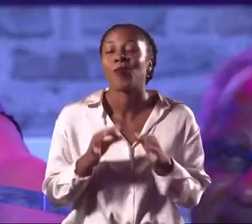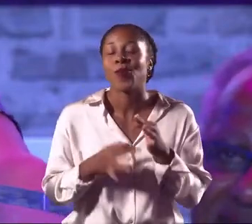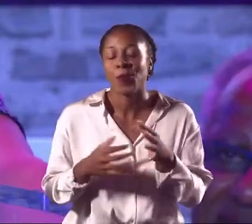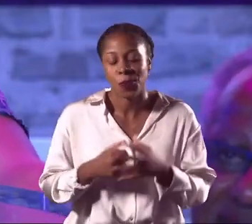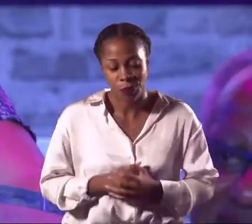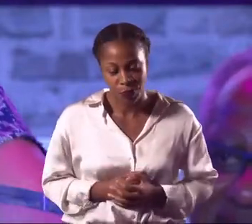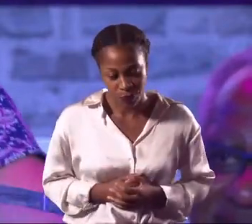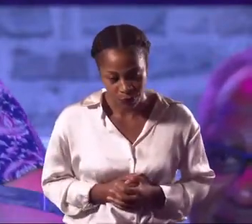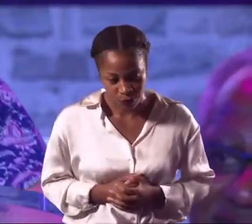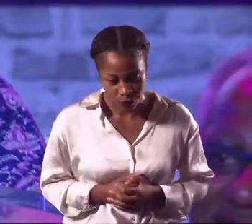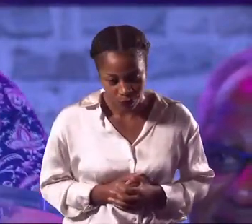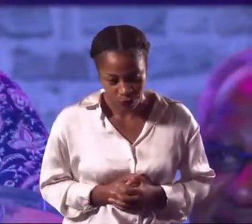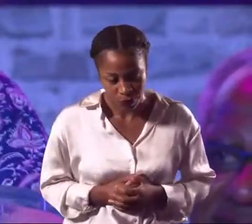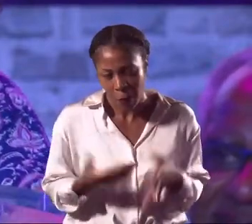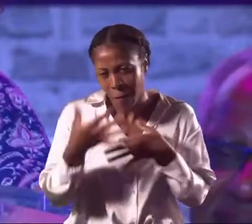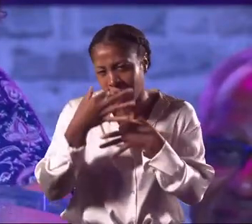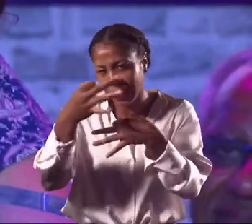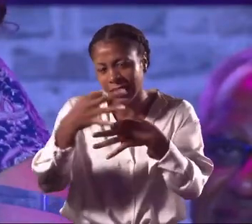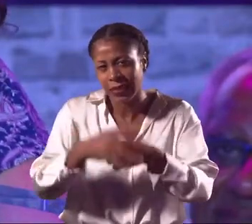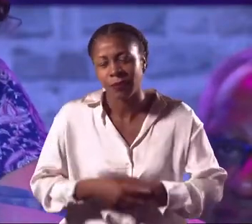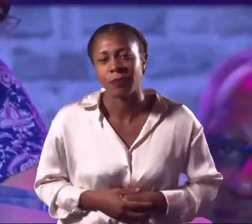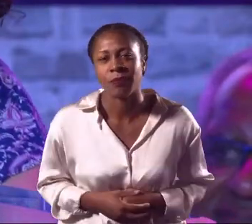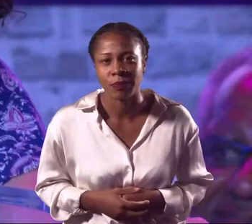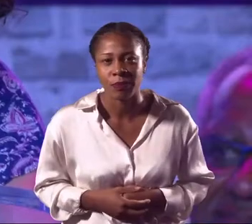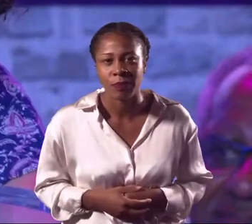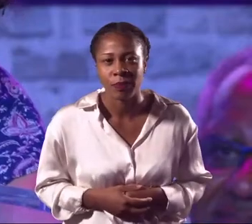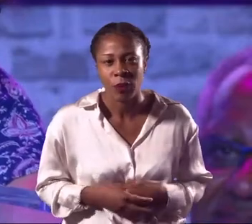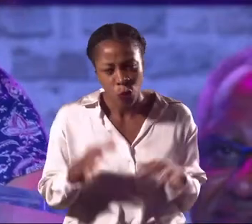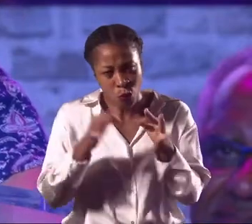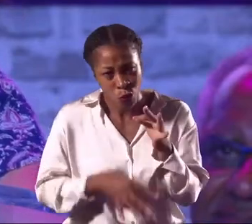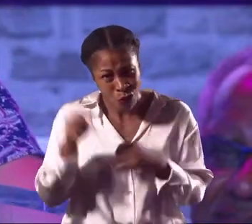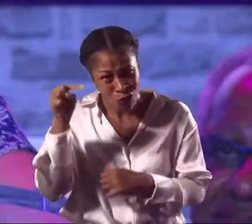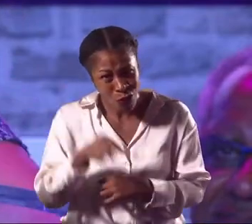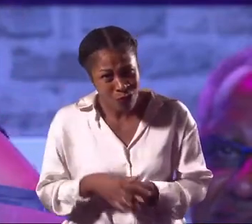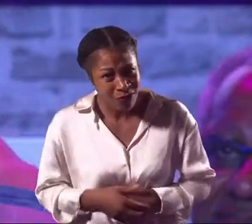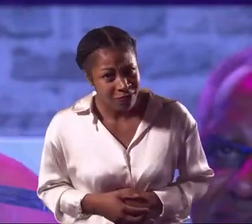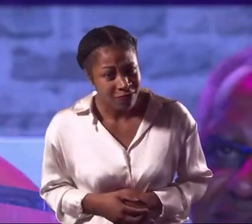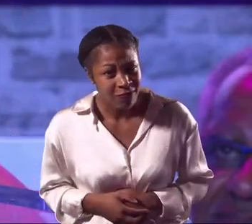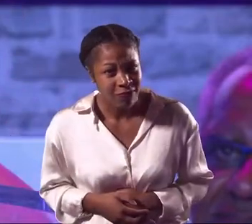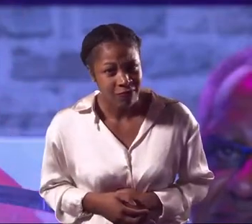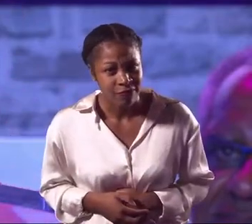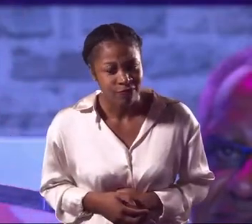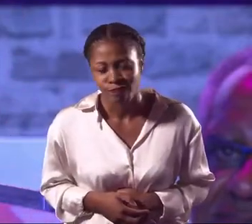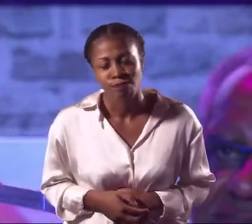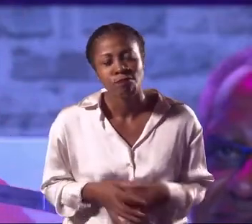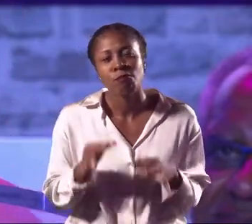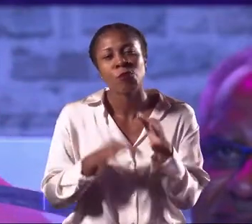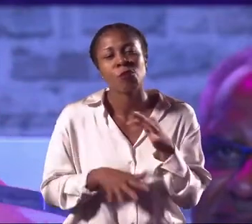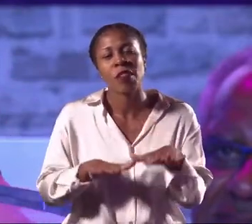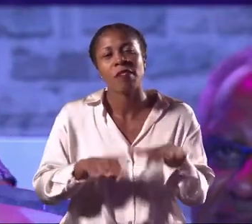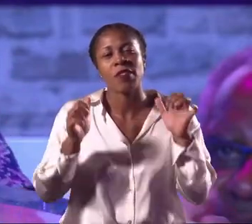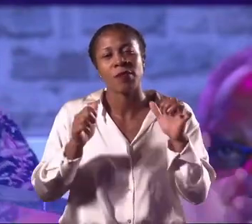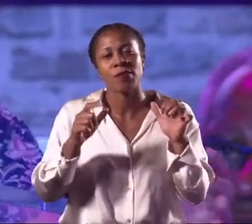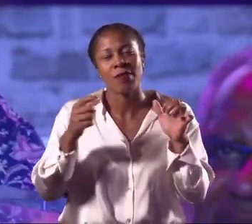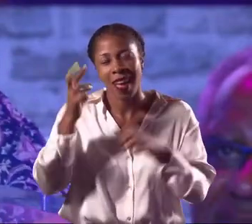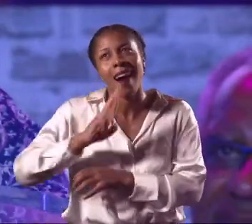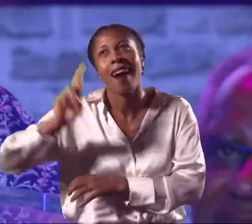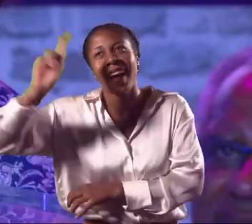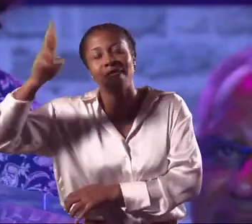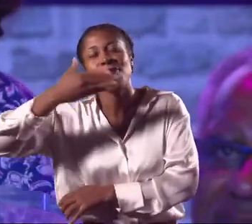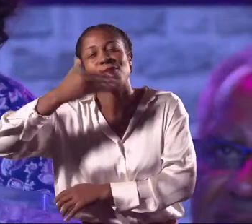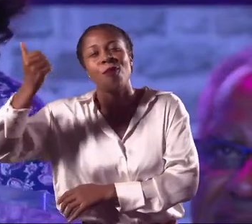Mais précisément, faut-il conclure? Ne concluons pas, rêvons